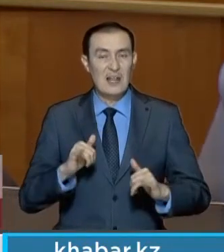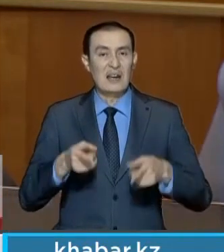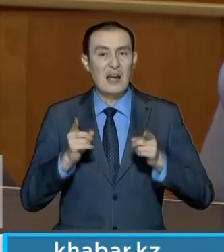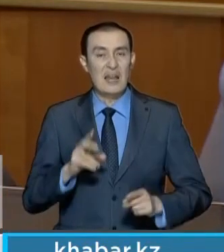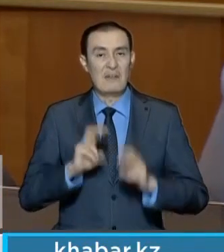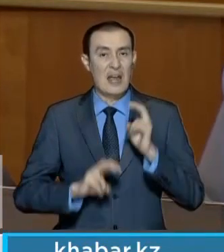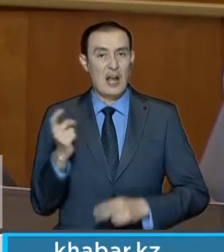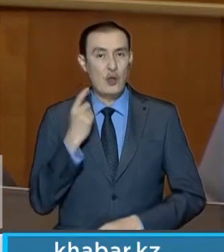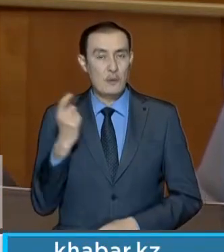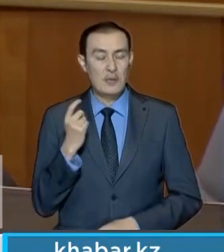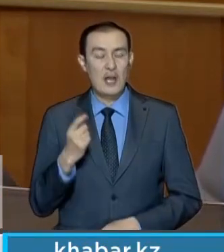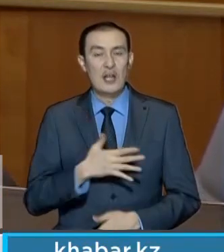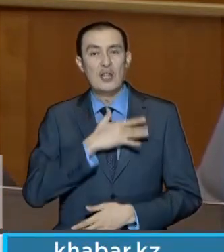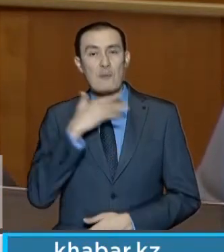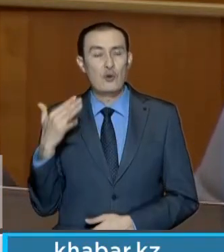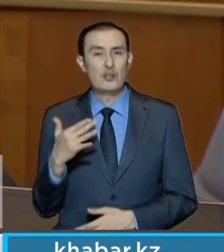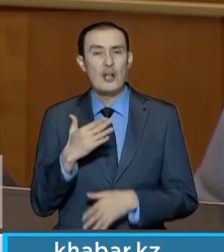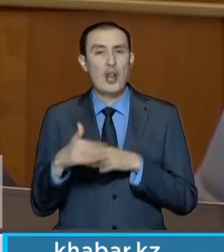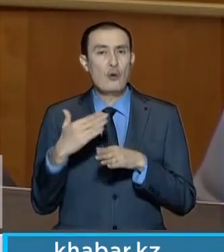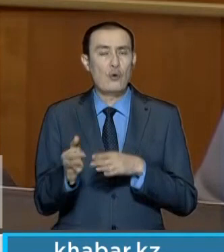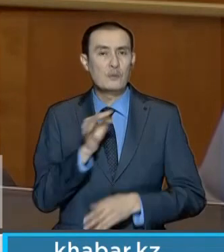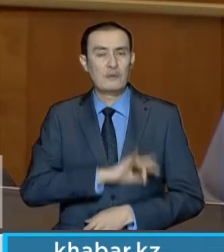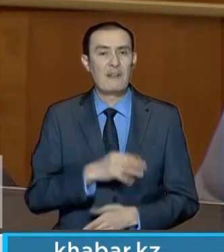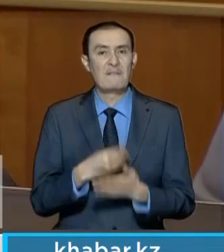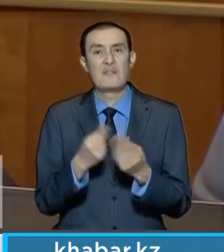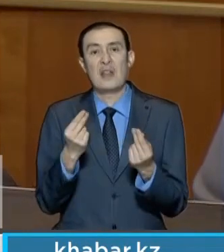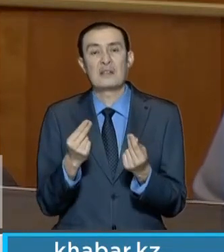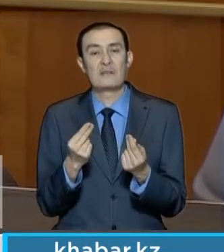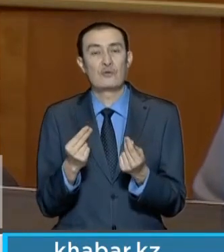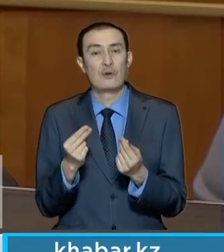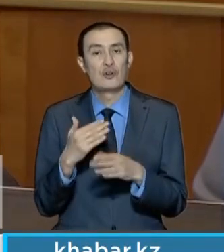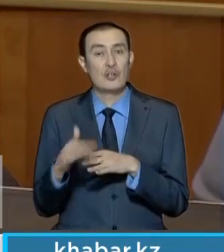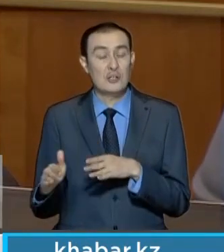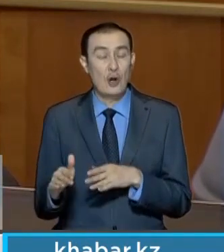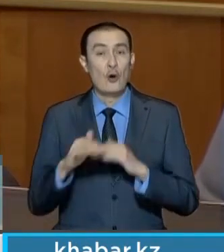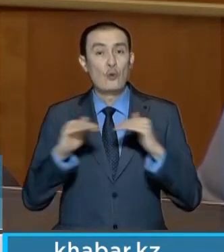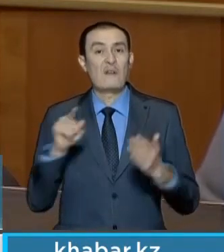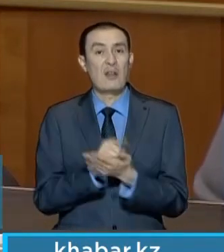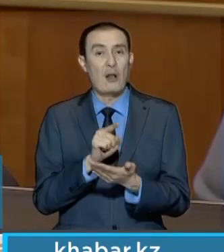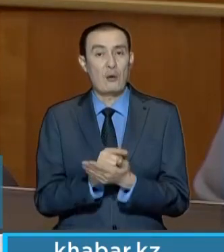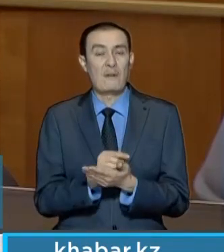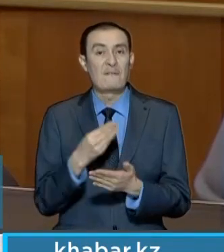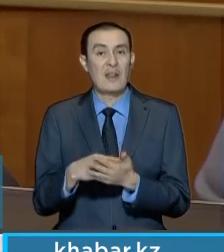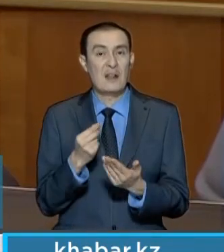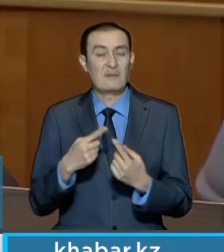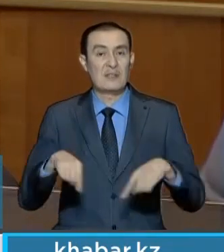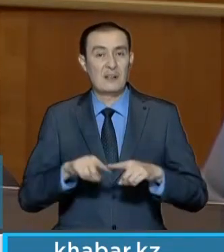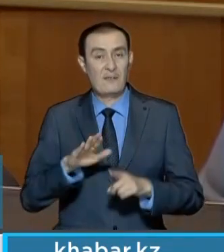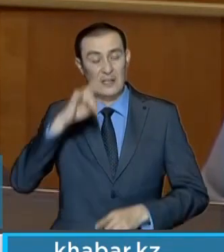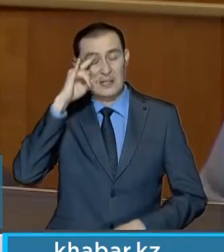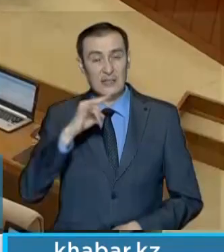сектора экономики, наибольшая доля льгот приходится на финансовый сектор. Уровень налоговой нагрузки финансового сектора в